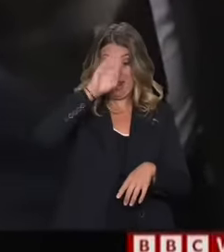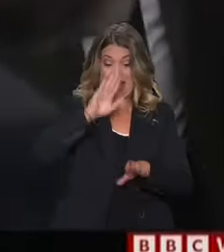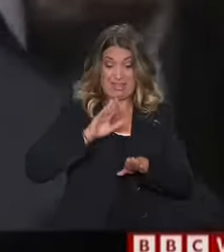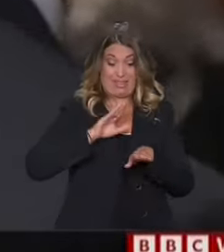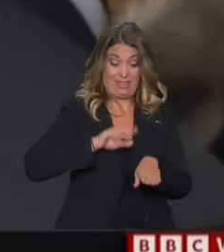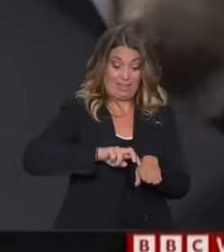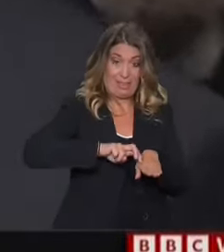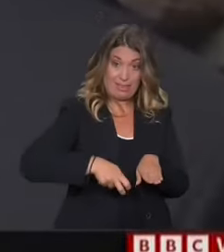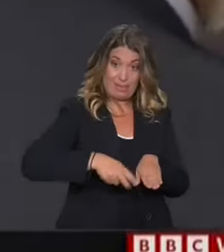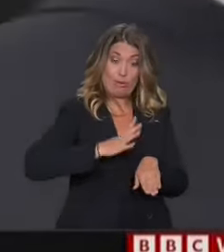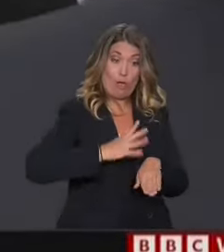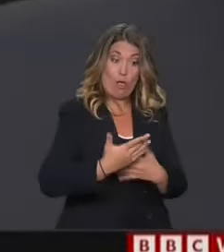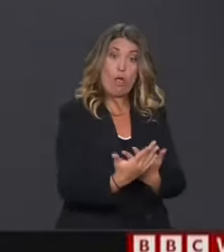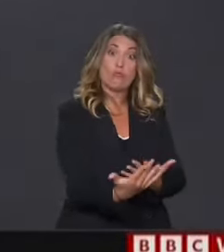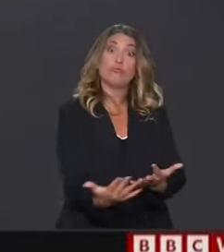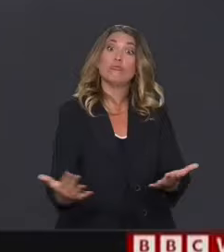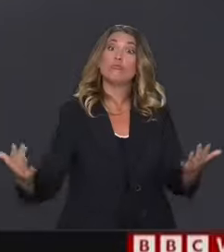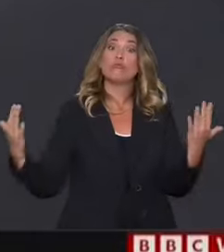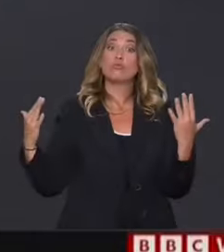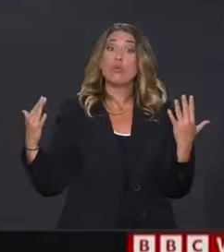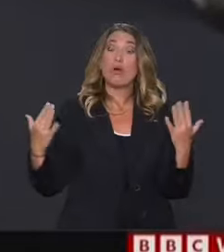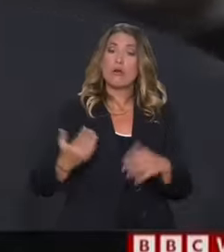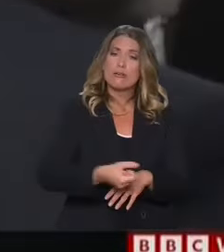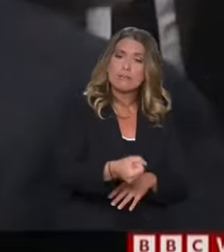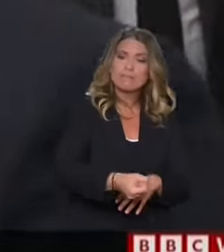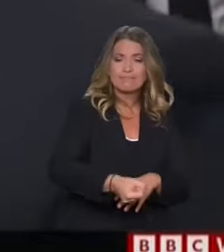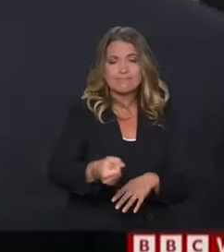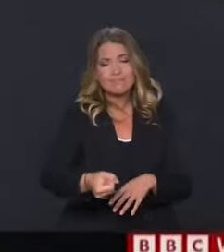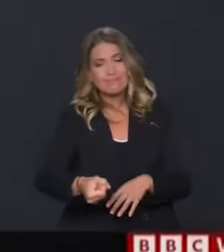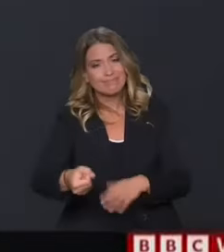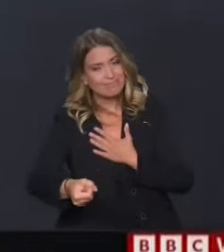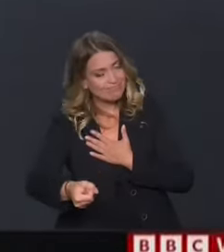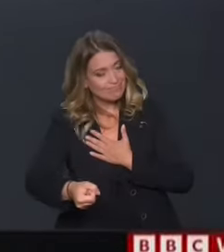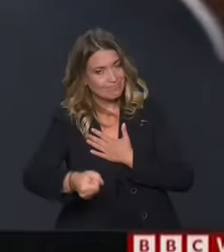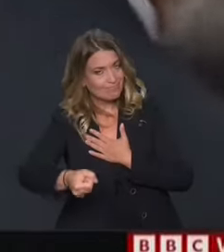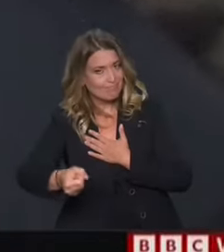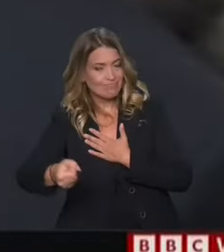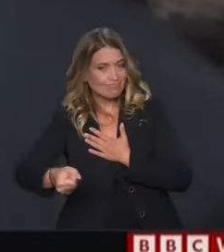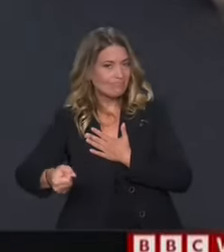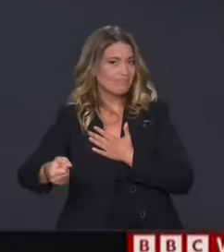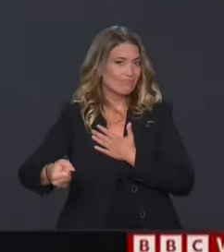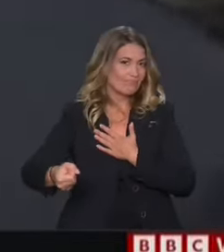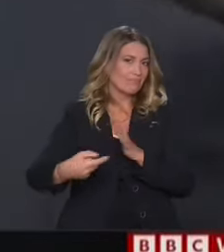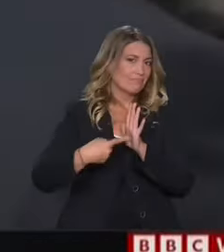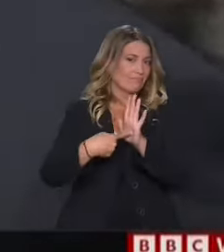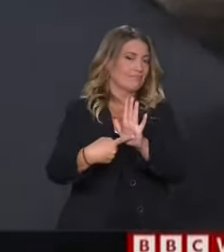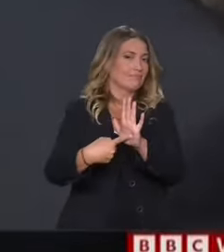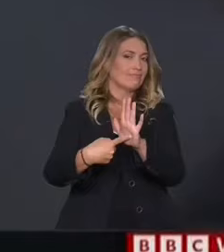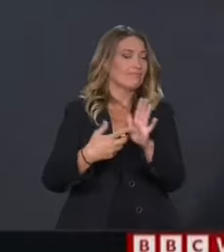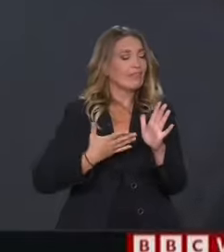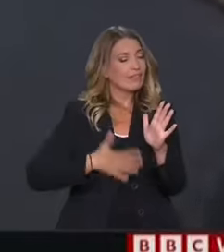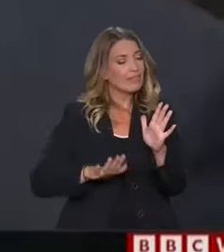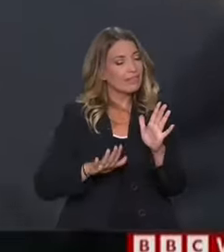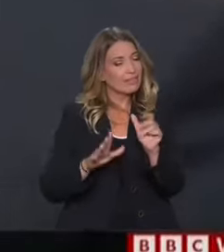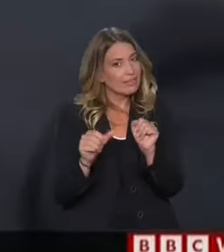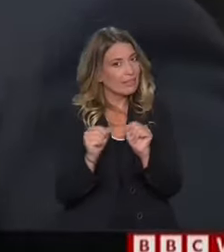και χαιρετάει, όπως βλέπετε, όσο περισσότερους μπορεί. Αυτό έχει το συμβολισμό του. Το είπα από την αρχή,